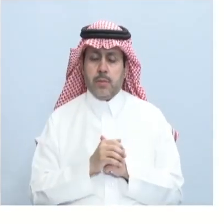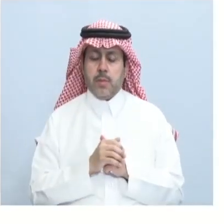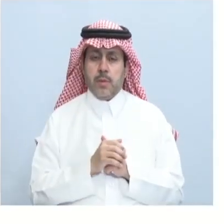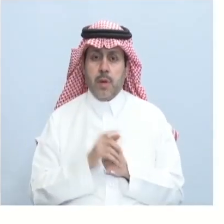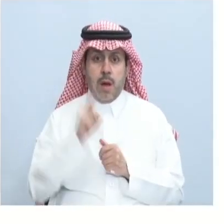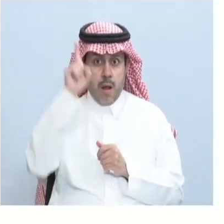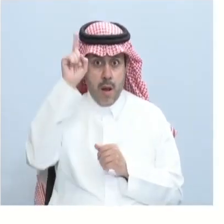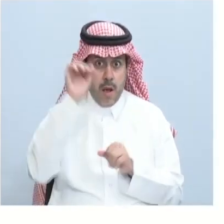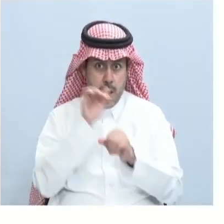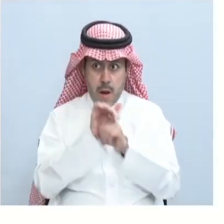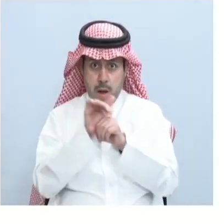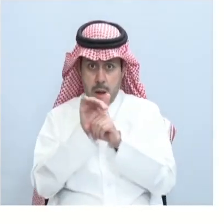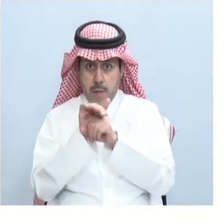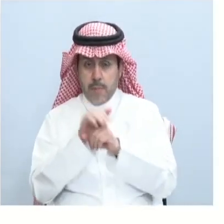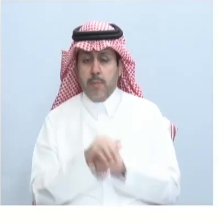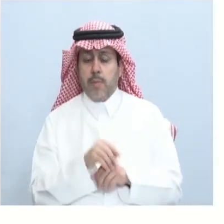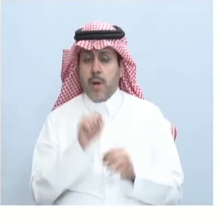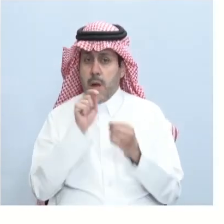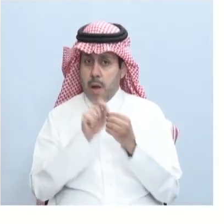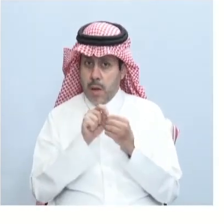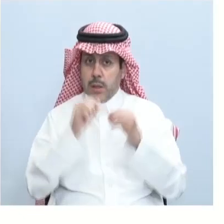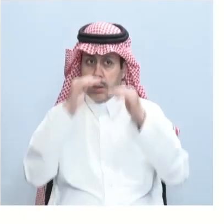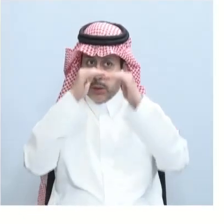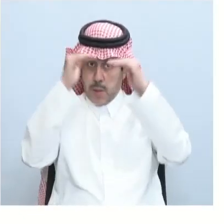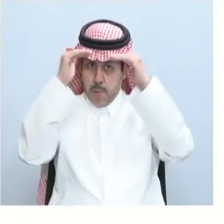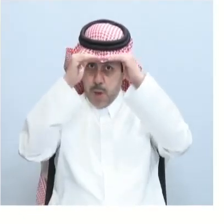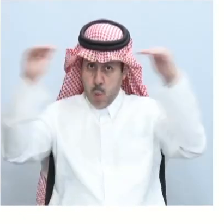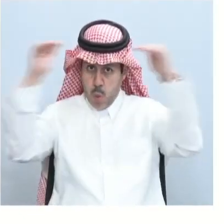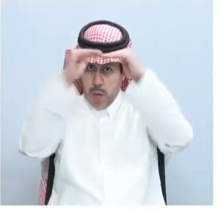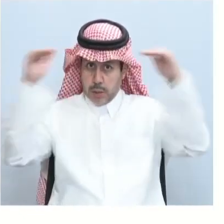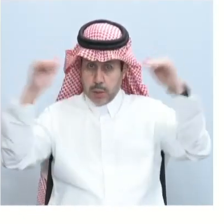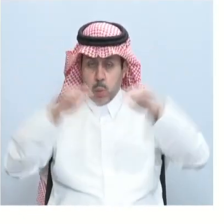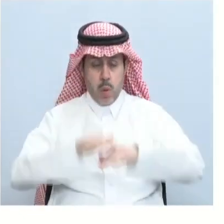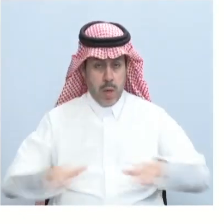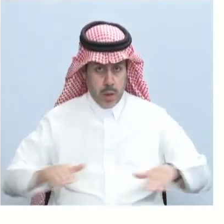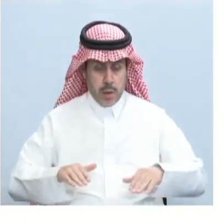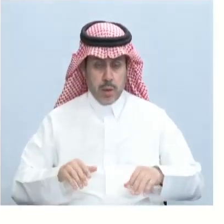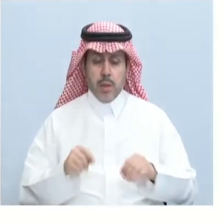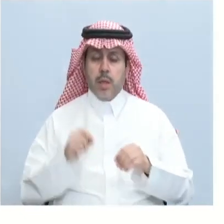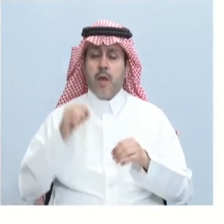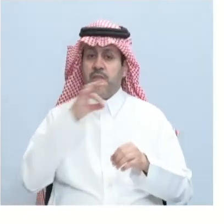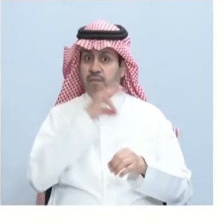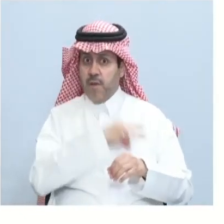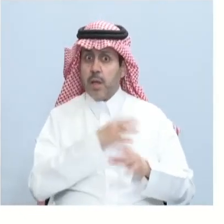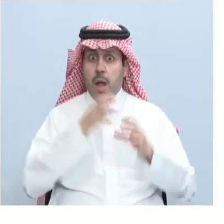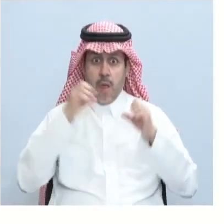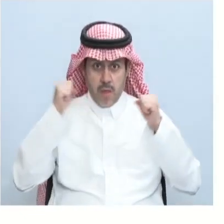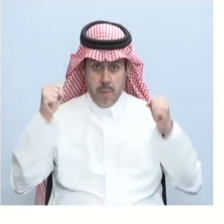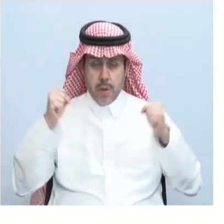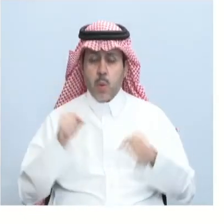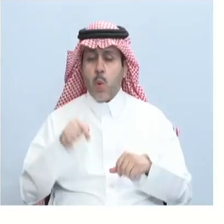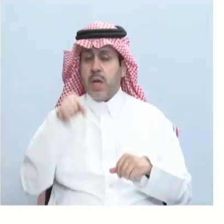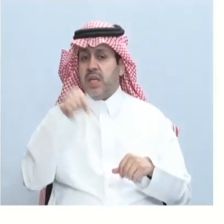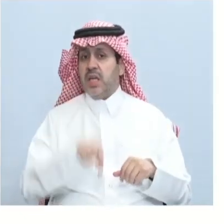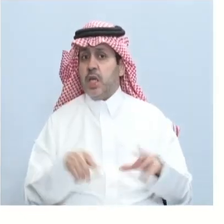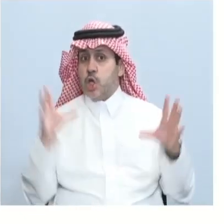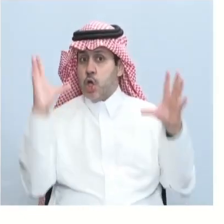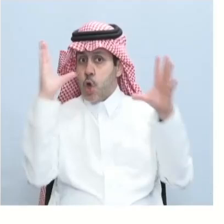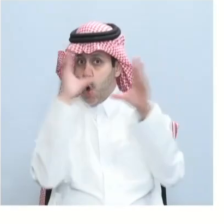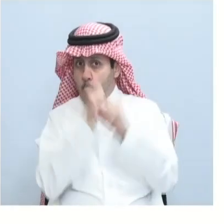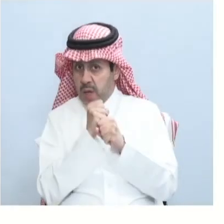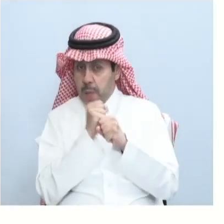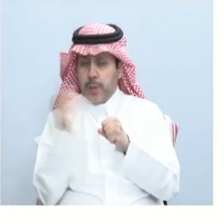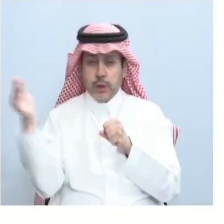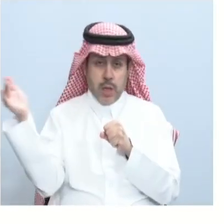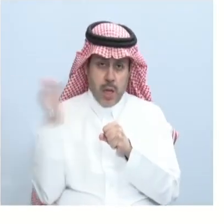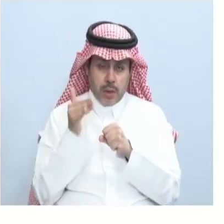والارض لحكم عظيمه وان يوم القيامه لات لا محال وان الساعه اتيه وان